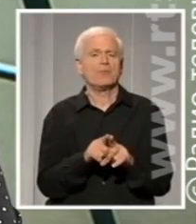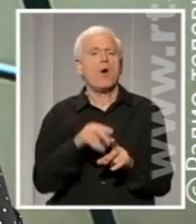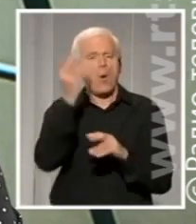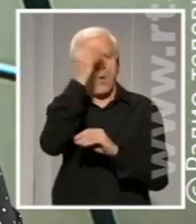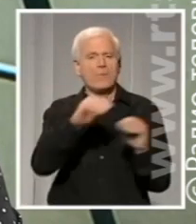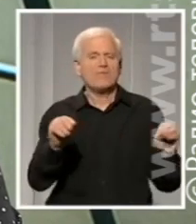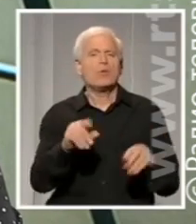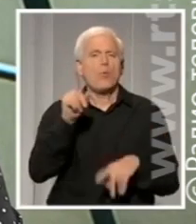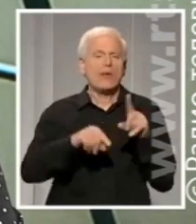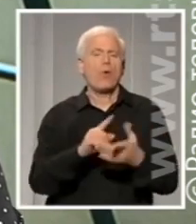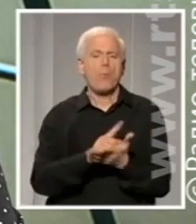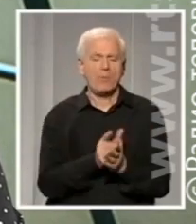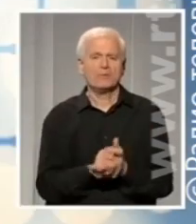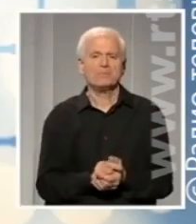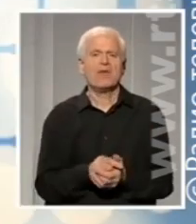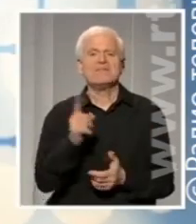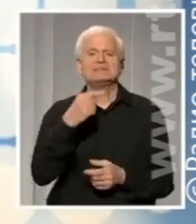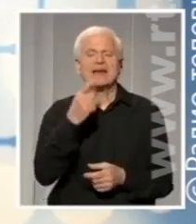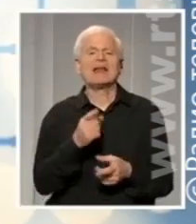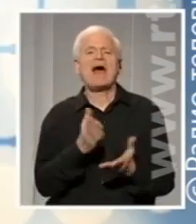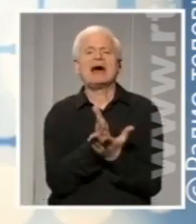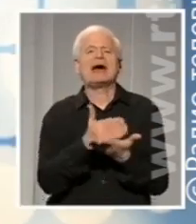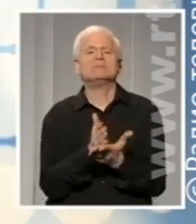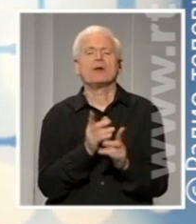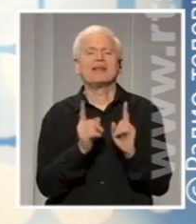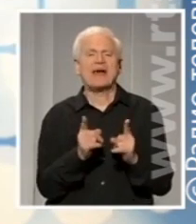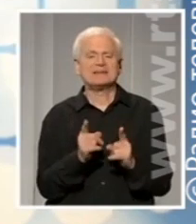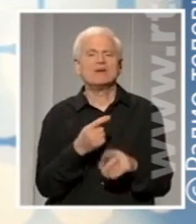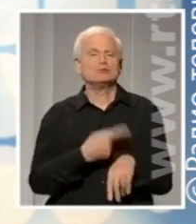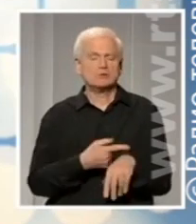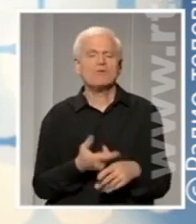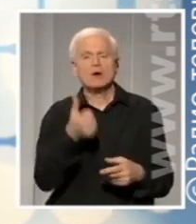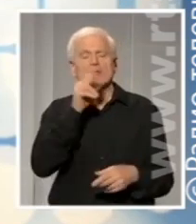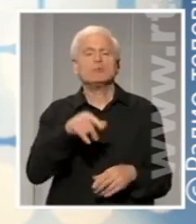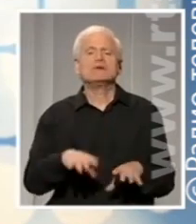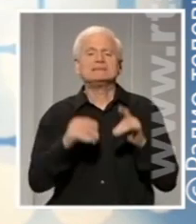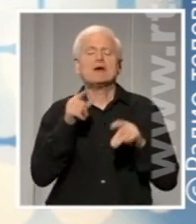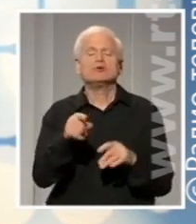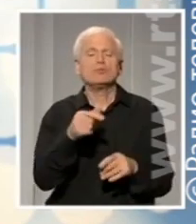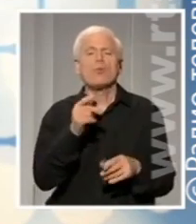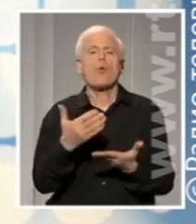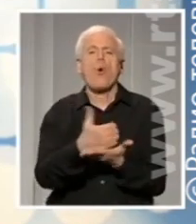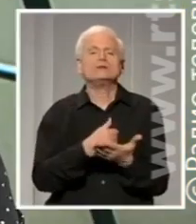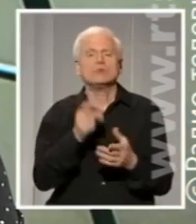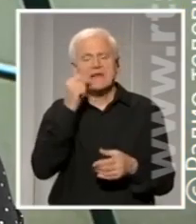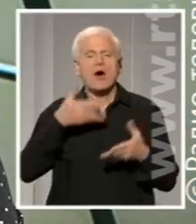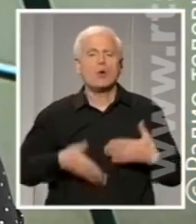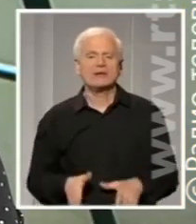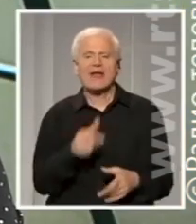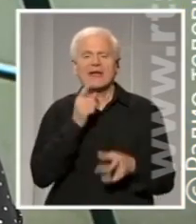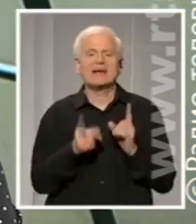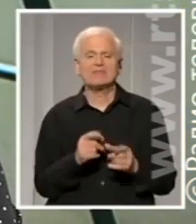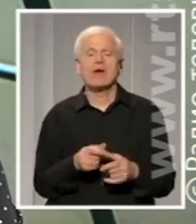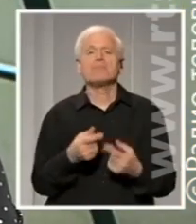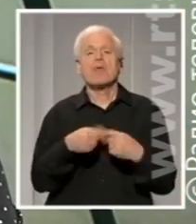objavljen u određenom momentu. Pomenuli ste raspored nastave. Šta još tu može da se nađe za nastavnike, za roditelje, što im može biti korisno? Pa rekla sam, pored